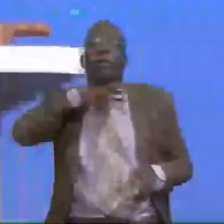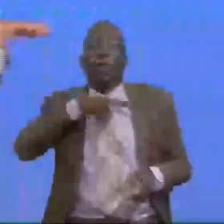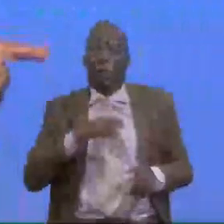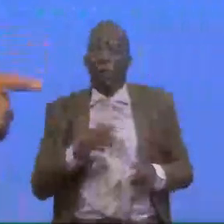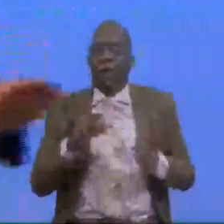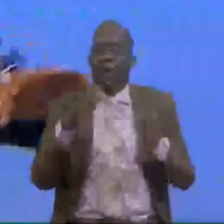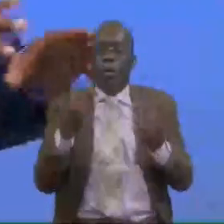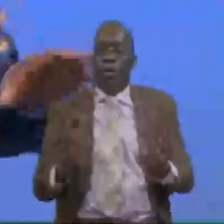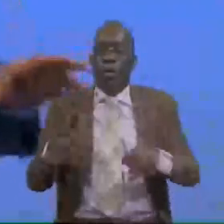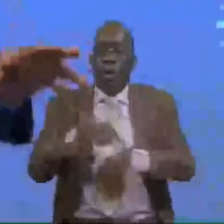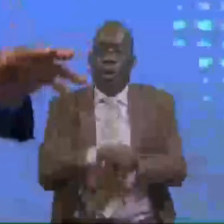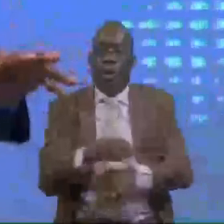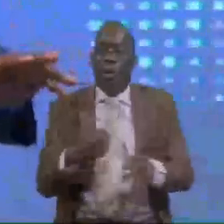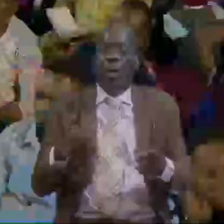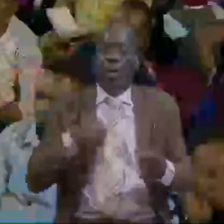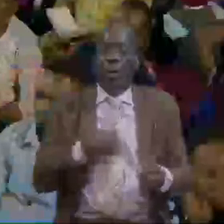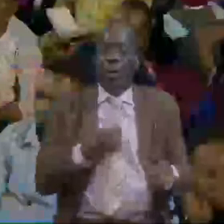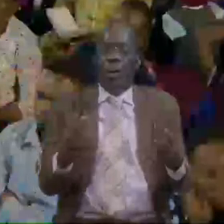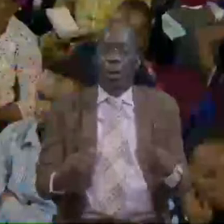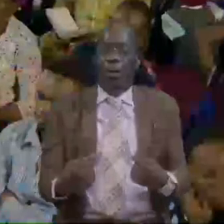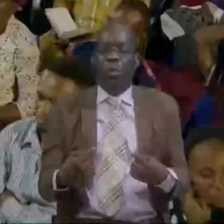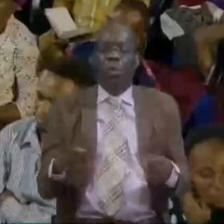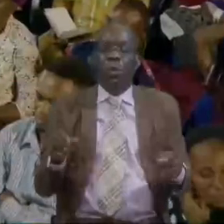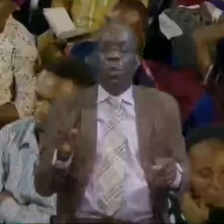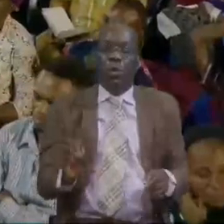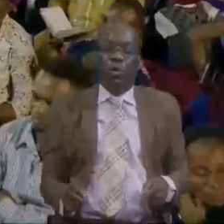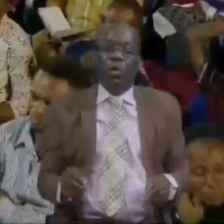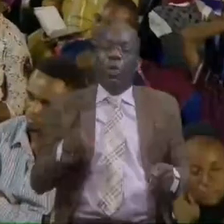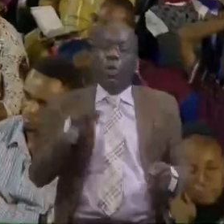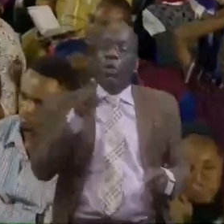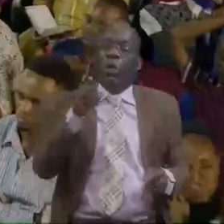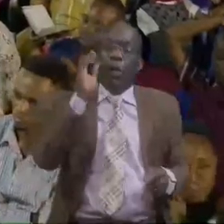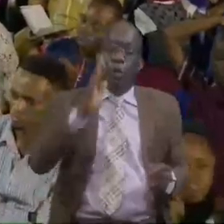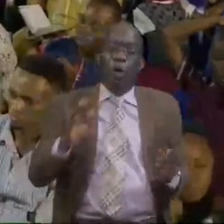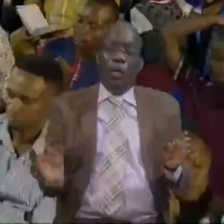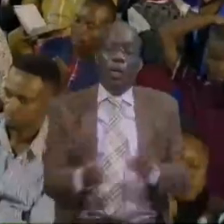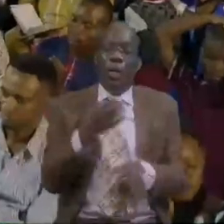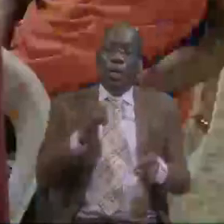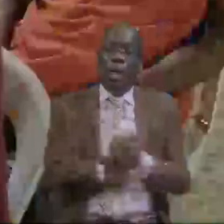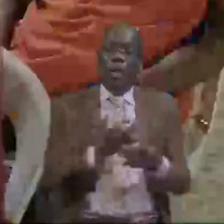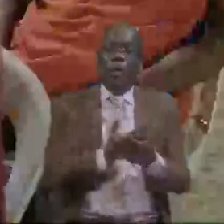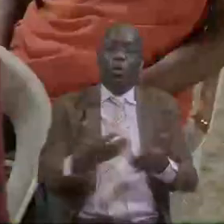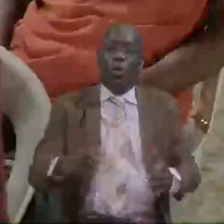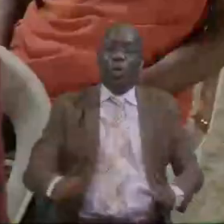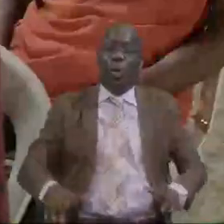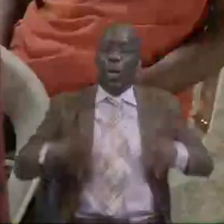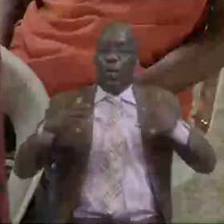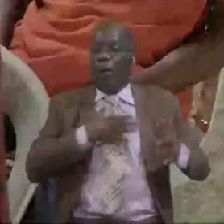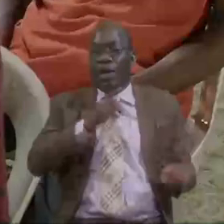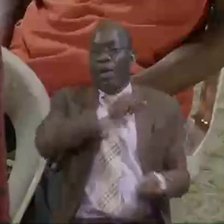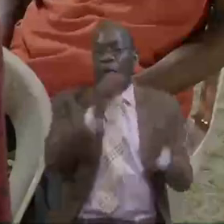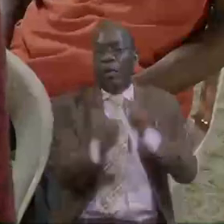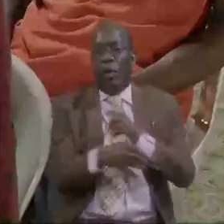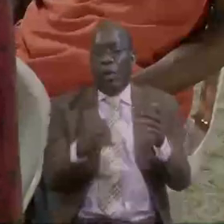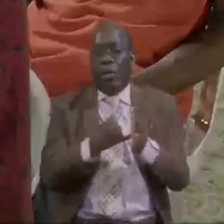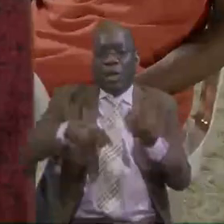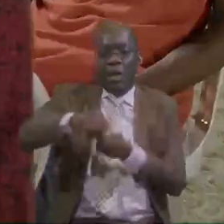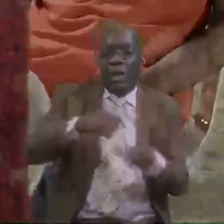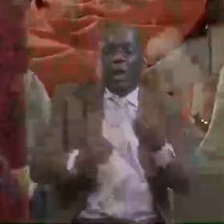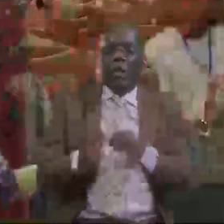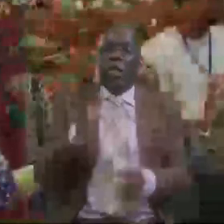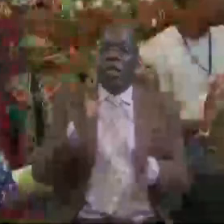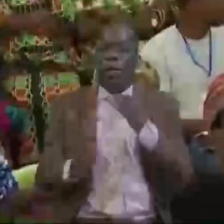nous venons afin qu'il puisse ôter cette vie gâchée et il va transformer ta vie. Si tu peux